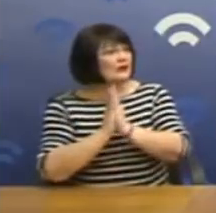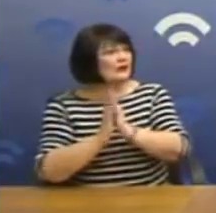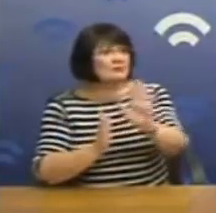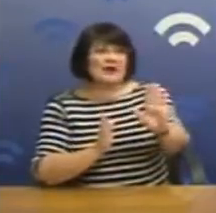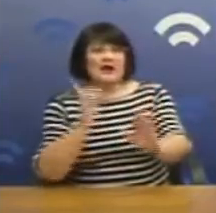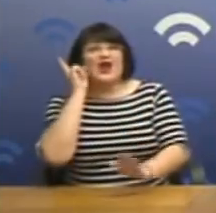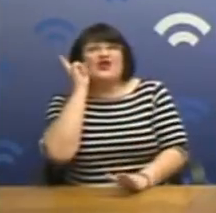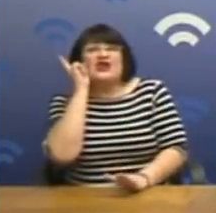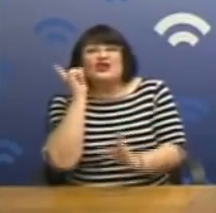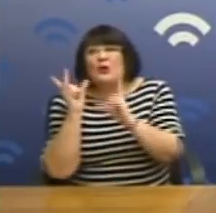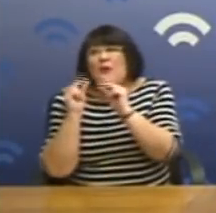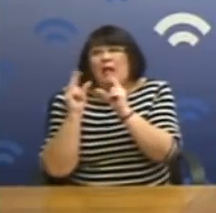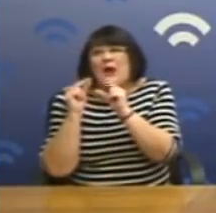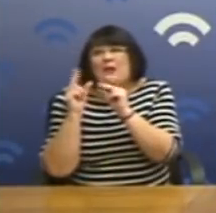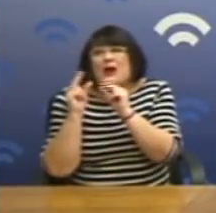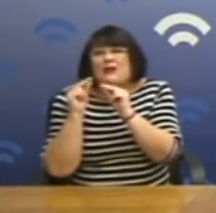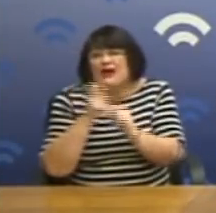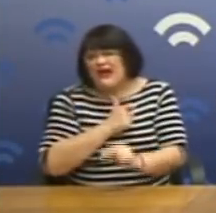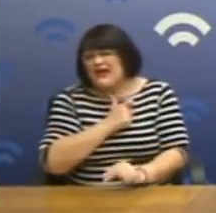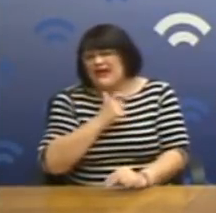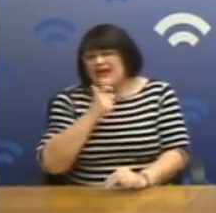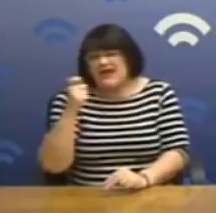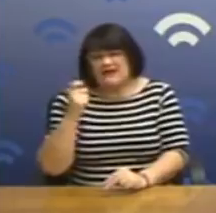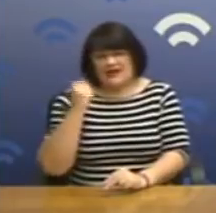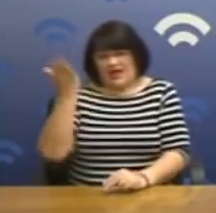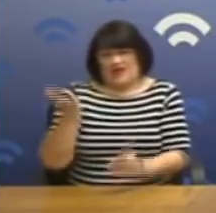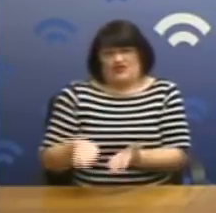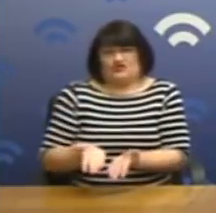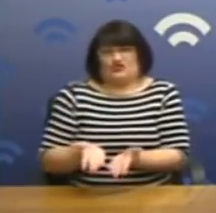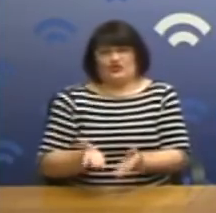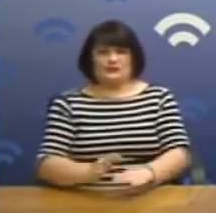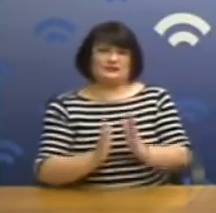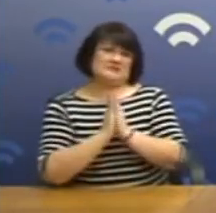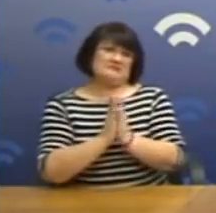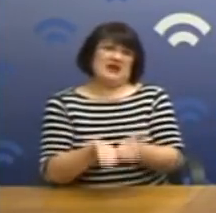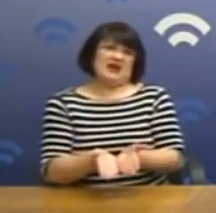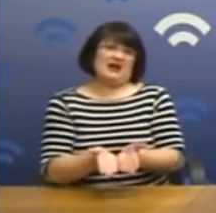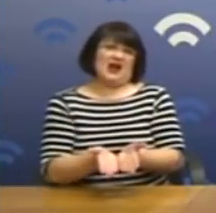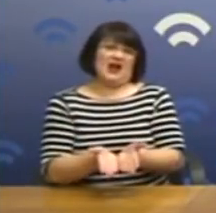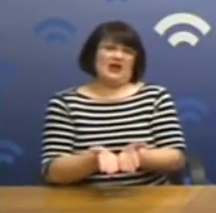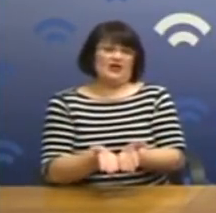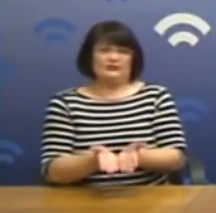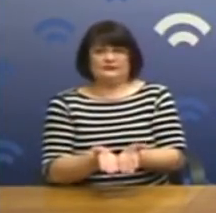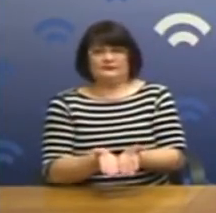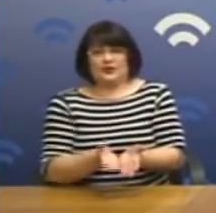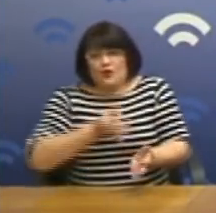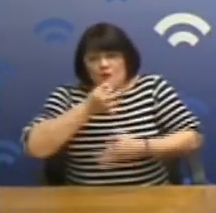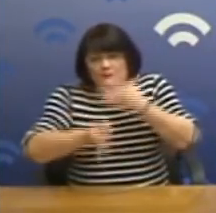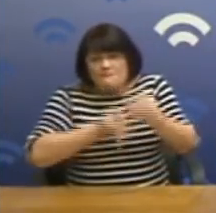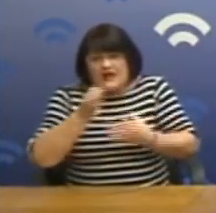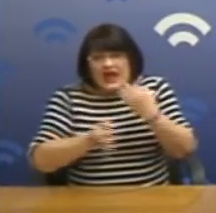δυνατά. Μην μιλάτε στο κινητό σας δυνατά, πάτε έξω και μιλήστε. Κύριε, σας ακούω μέχρι εδώ και ξέρω τι λέτε. Σας παρακαλώ, κάντε λίγη